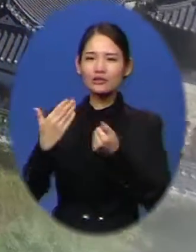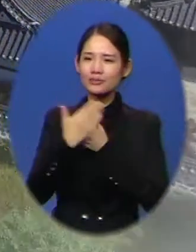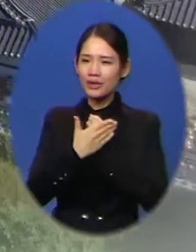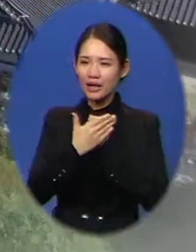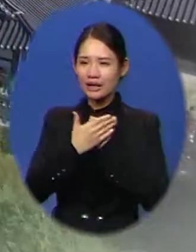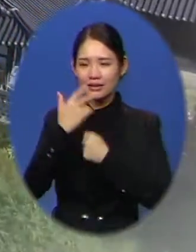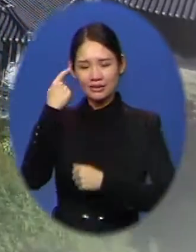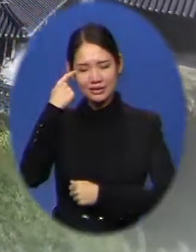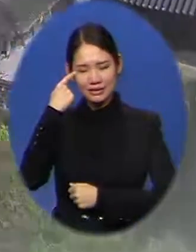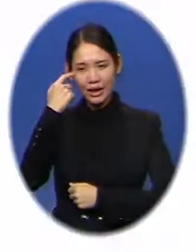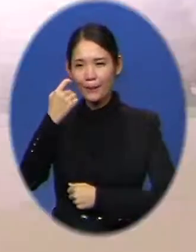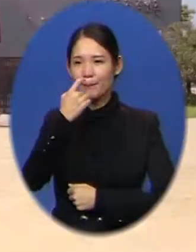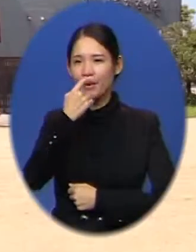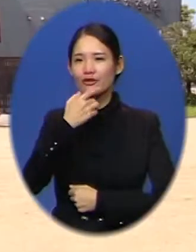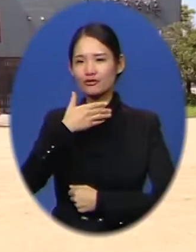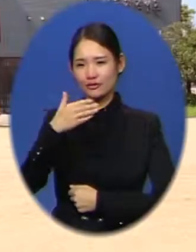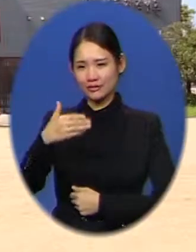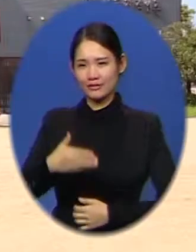돌아갑니다.